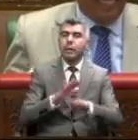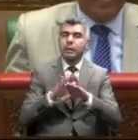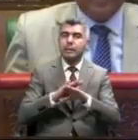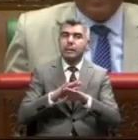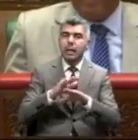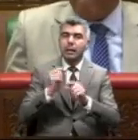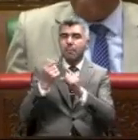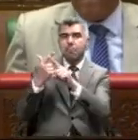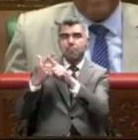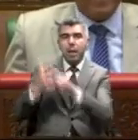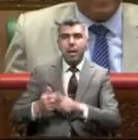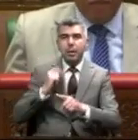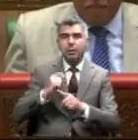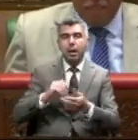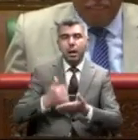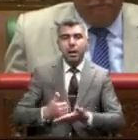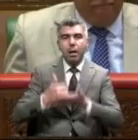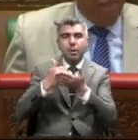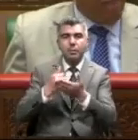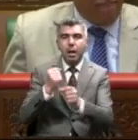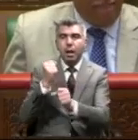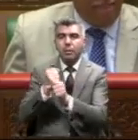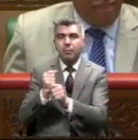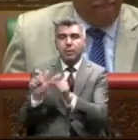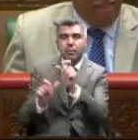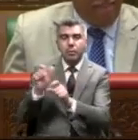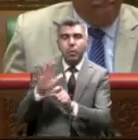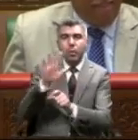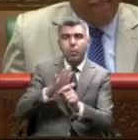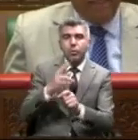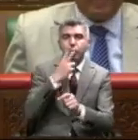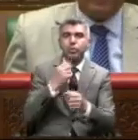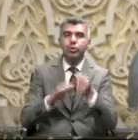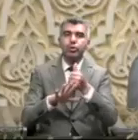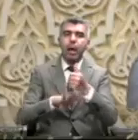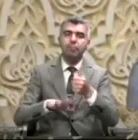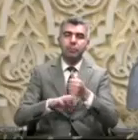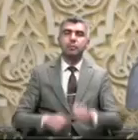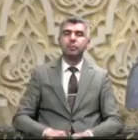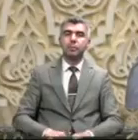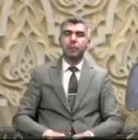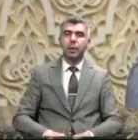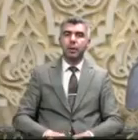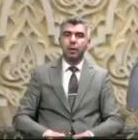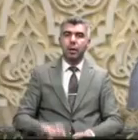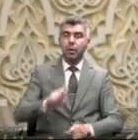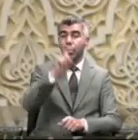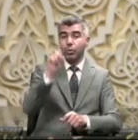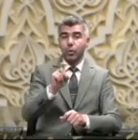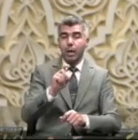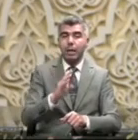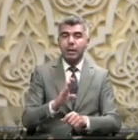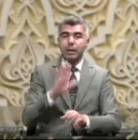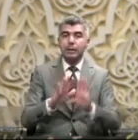عموميه في خدمه الطبقه العامله وعموم الفئات الشعبيه السؤال الاني التاني عشر